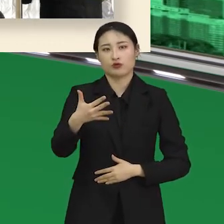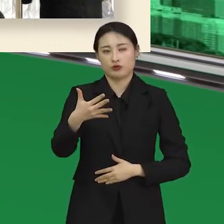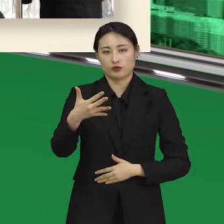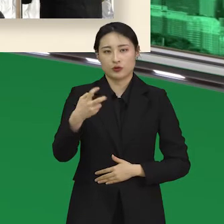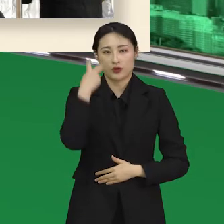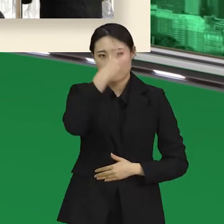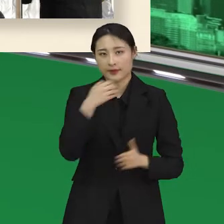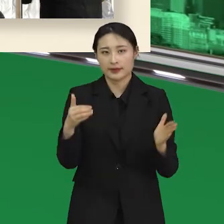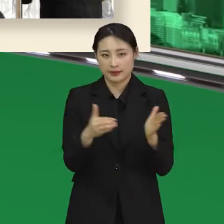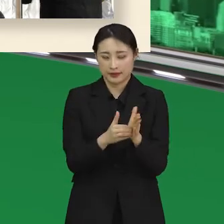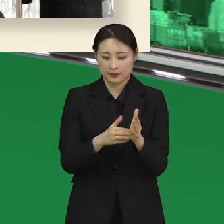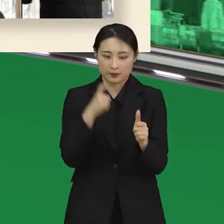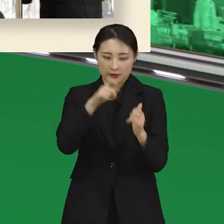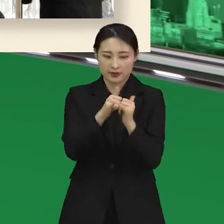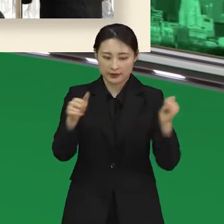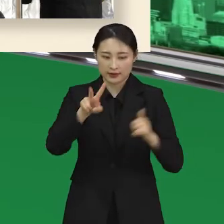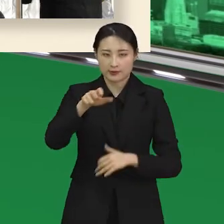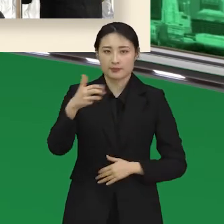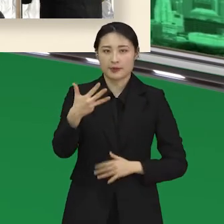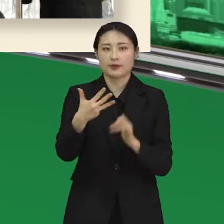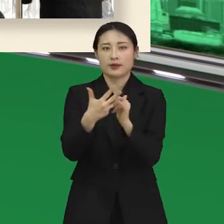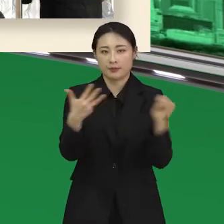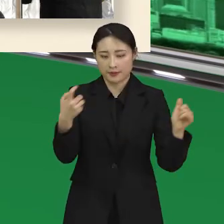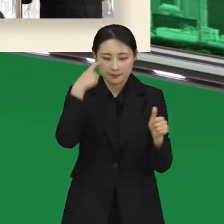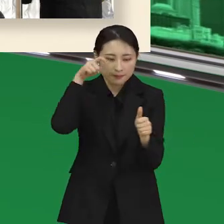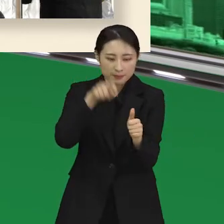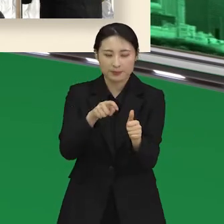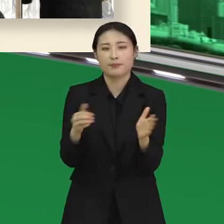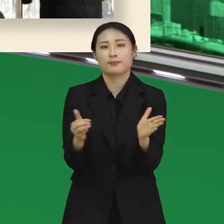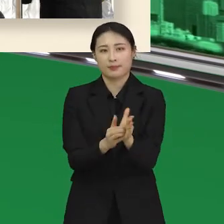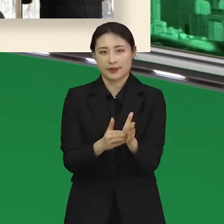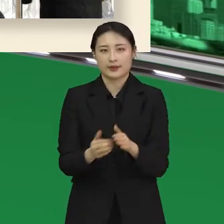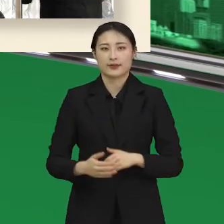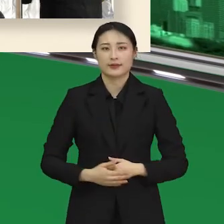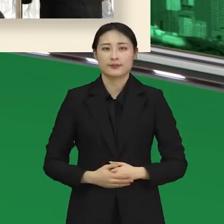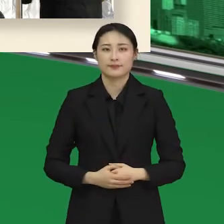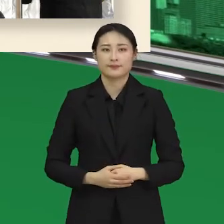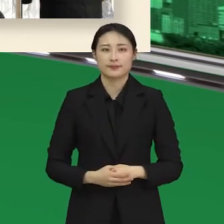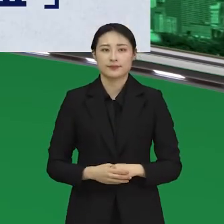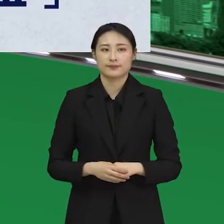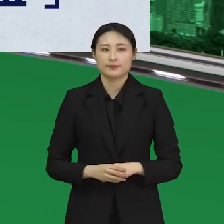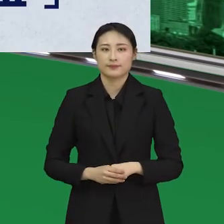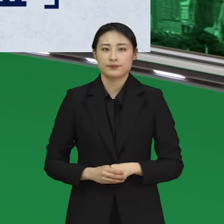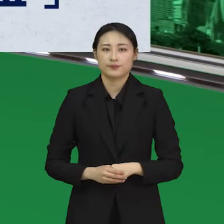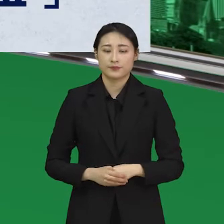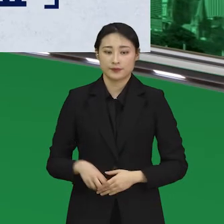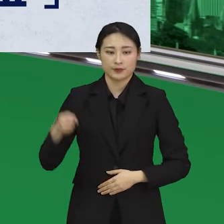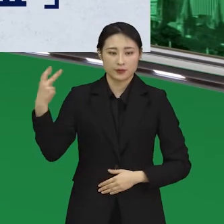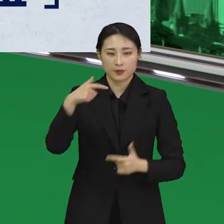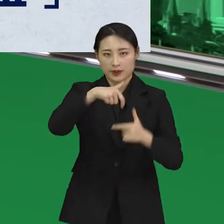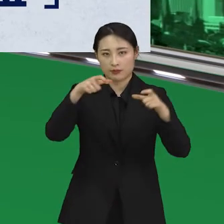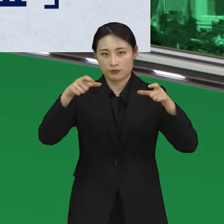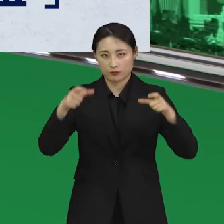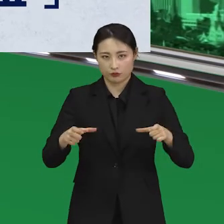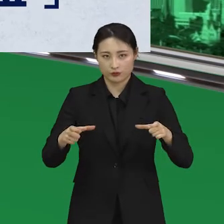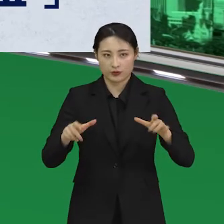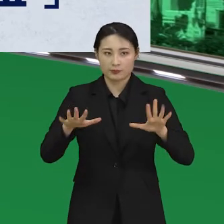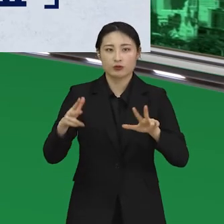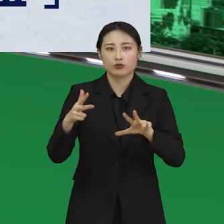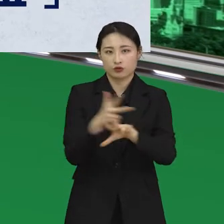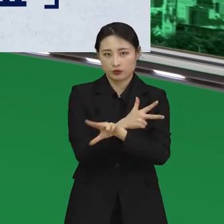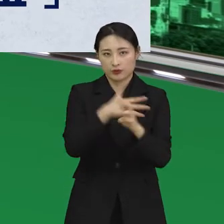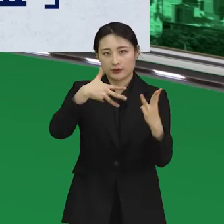완료해서 확진자 28명을 발견했다는 말씀을 참고로 올립니다. 또 강남구는 이번 주가